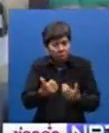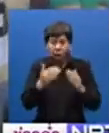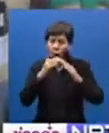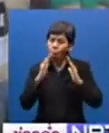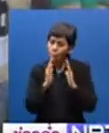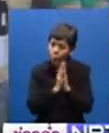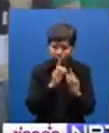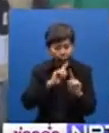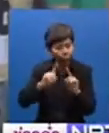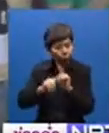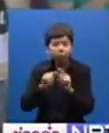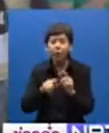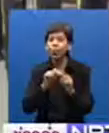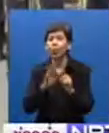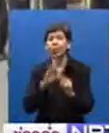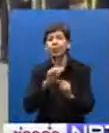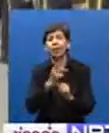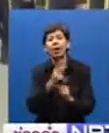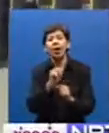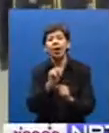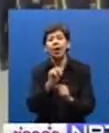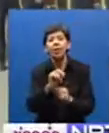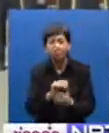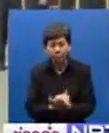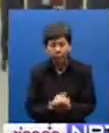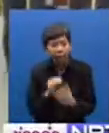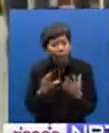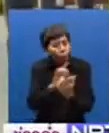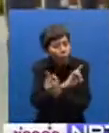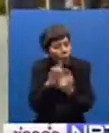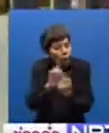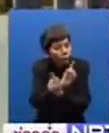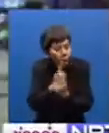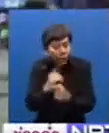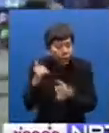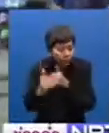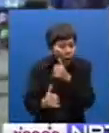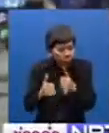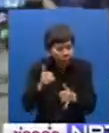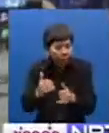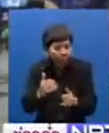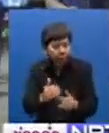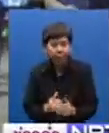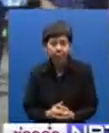ในเขตเทศบาลตำบลเชียงคานและหมู่บ้านวัฒนธรรมในพื้นที่ที่เข้าร่วมงานค่ะ